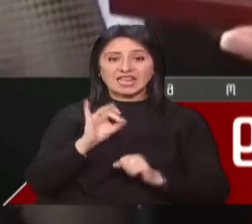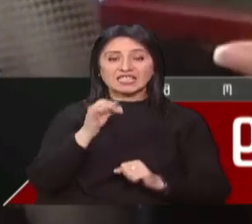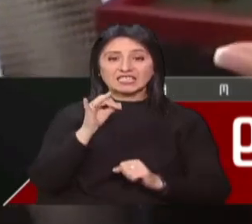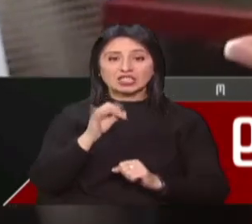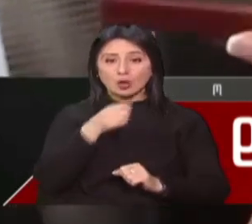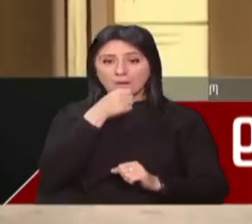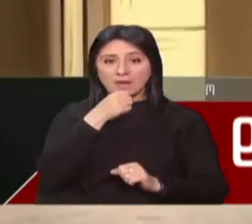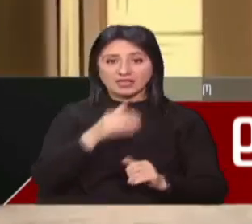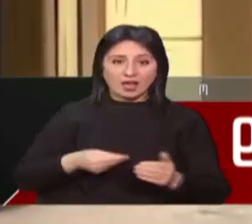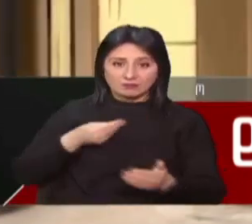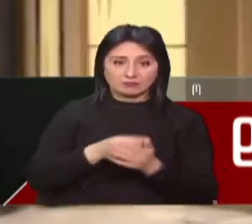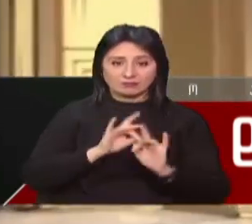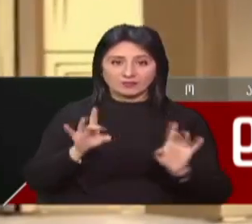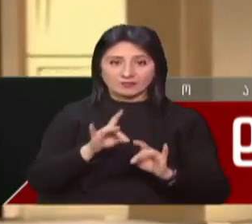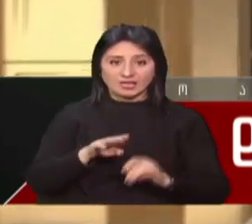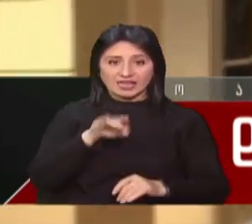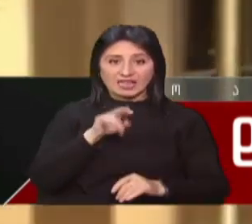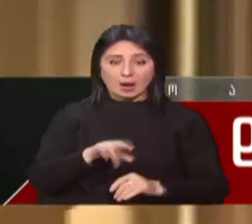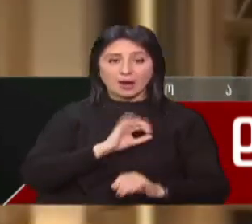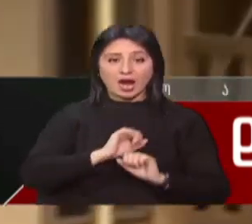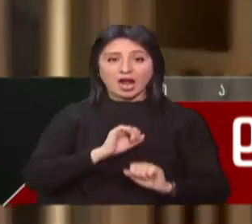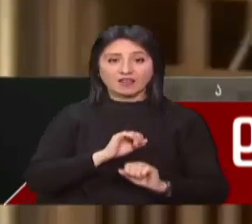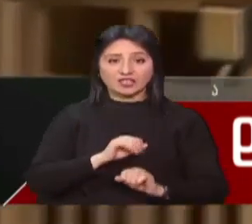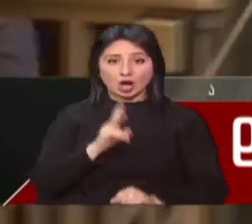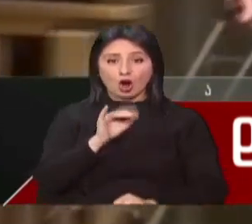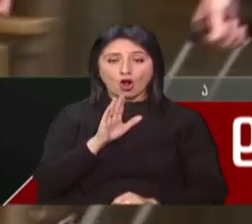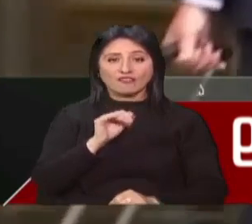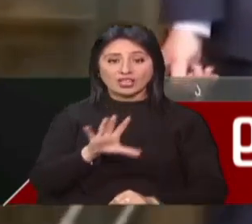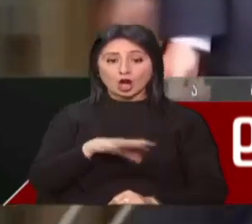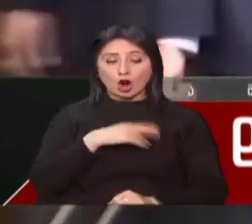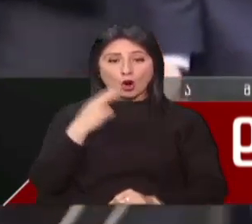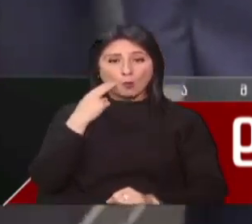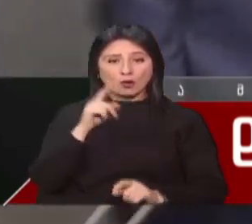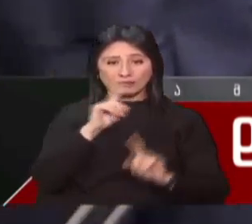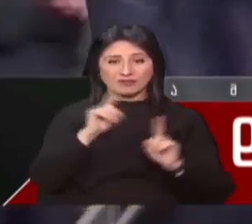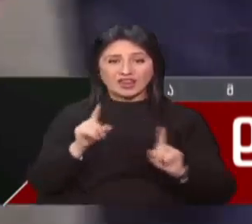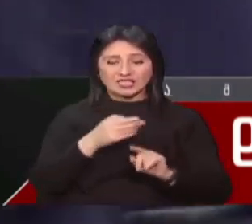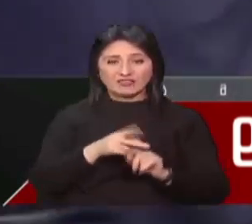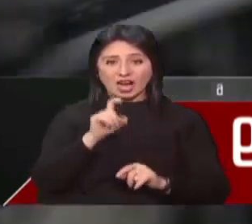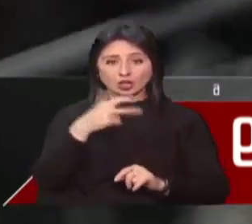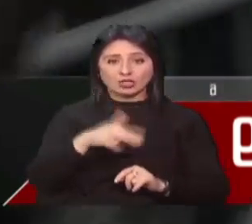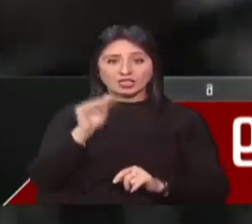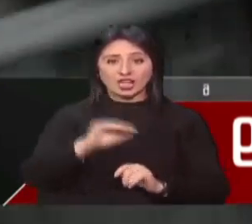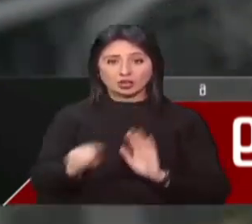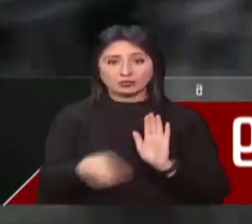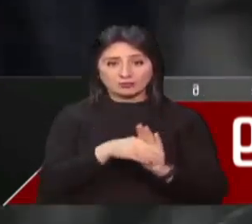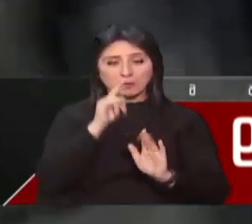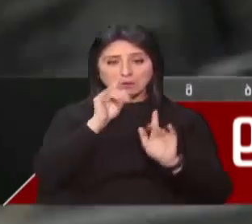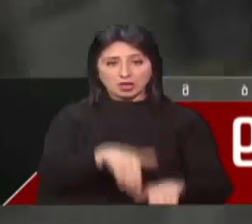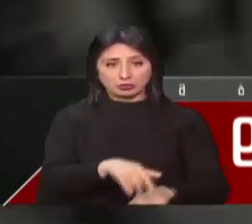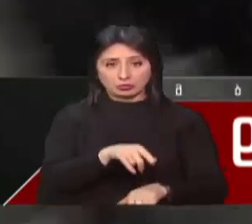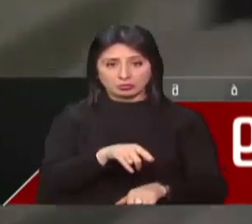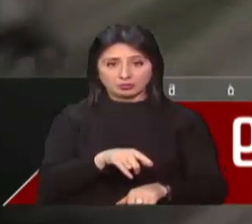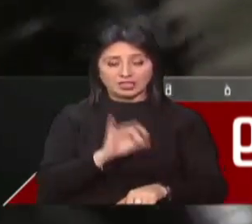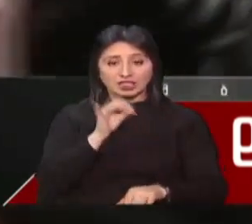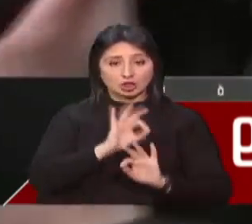ისტორია მედიისთვის გაემხილა. თუმცა ტრამპის ადვოკატმა მაიკლ კოენმა ყოფილ პორნო ვარსკვლავს 130000 დოლარი გადაუხადა, რათა მას